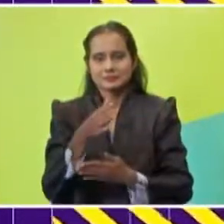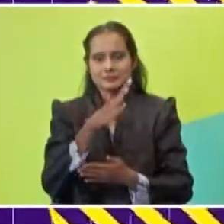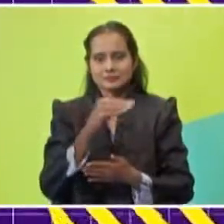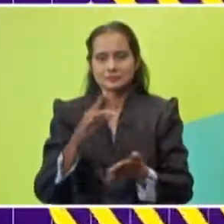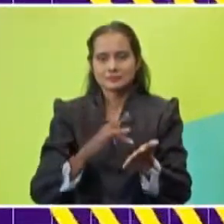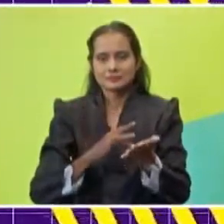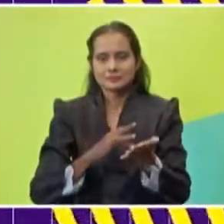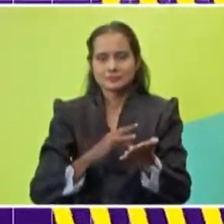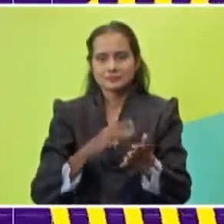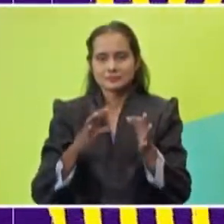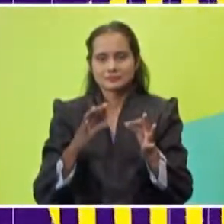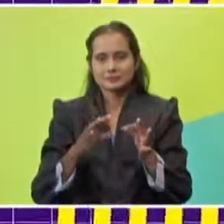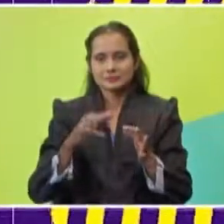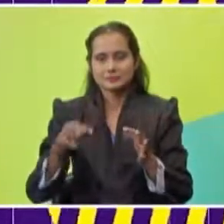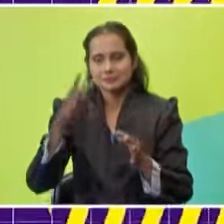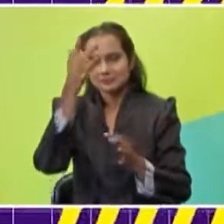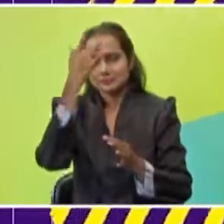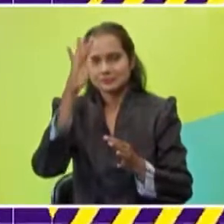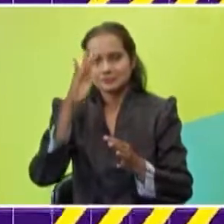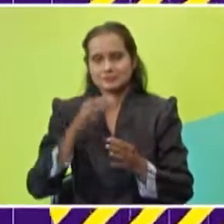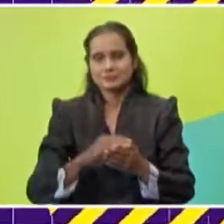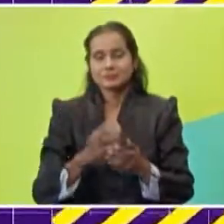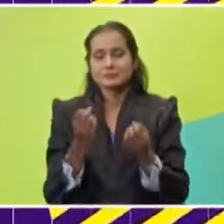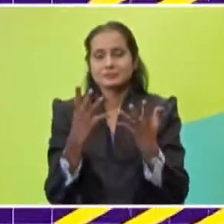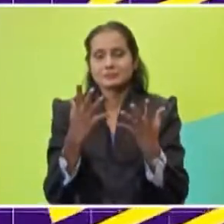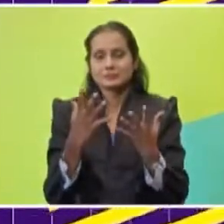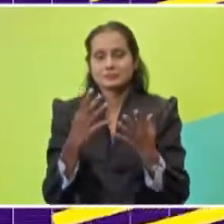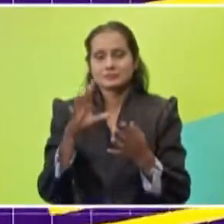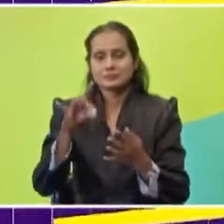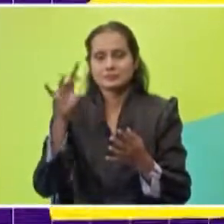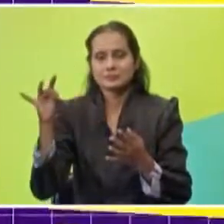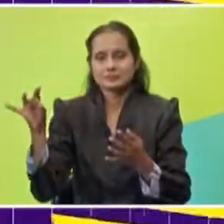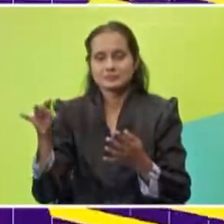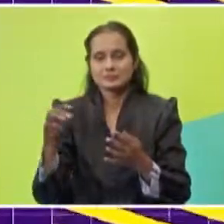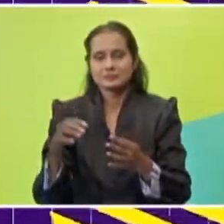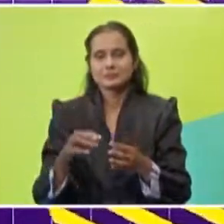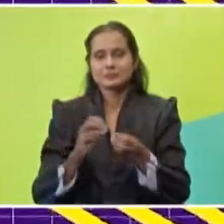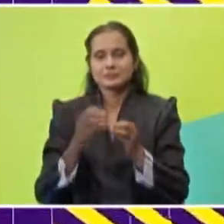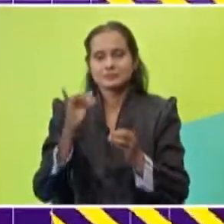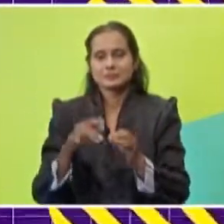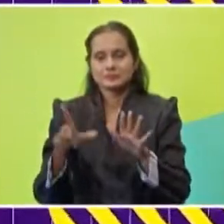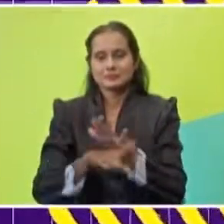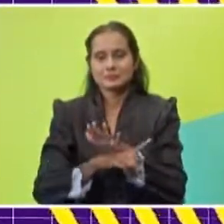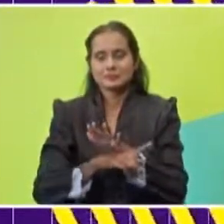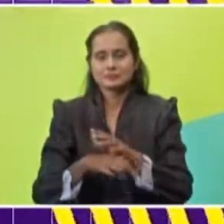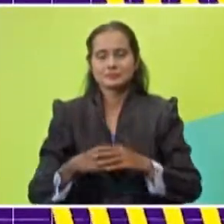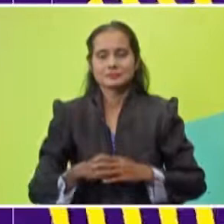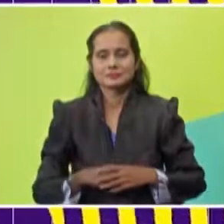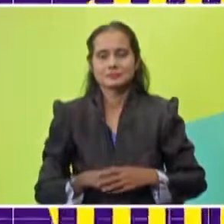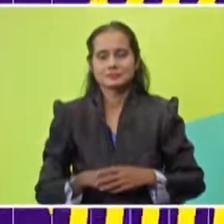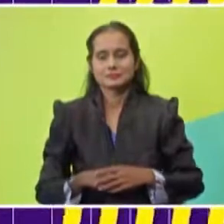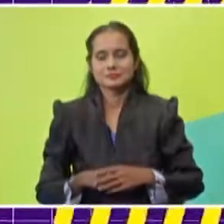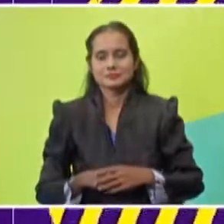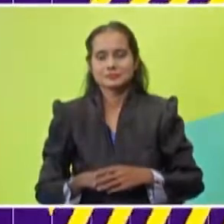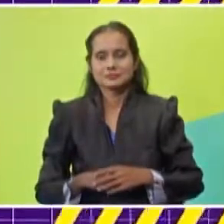ubaid jika mode cerdik dan pandai berapa pilihan DJ yang terlibat silakan Airways beli